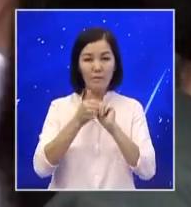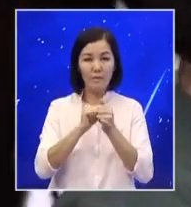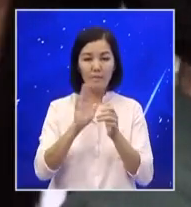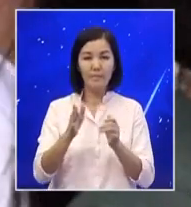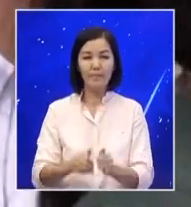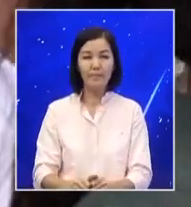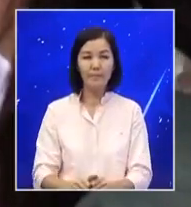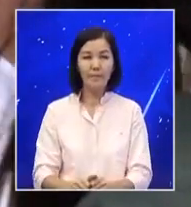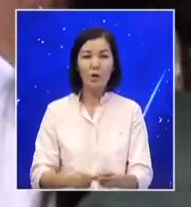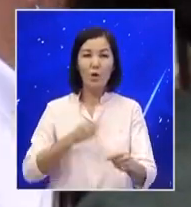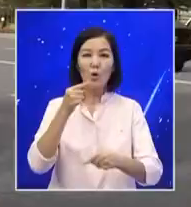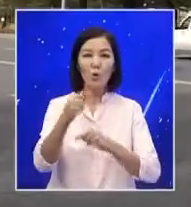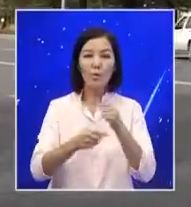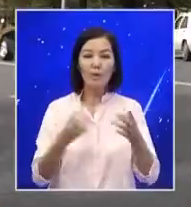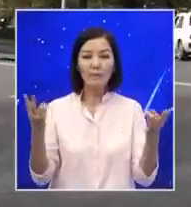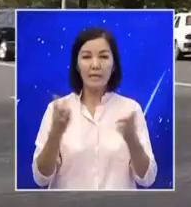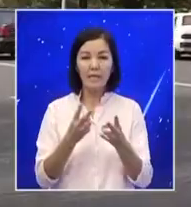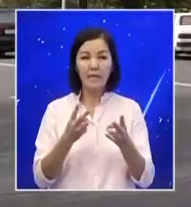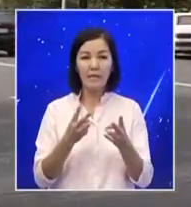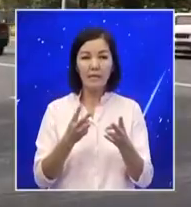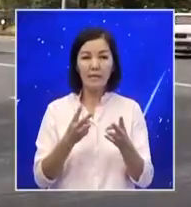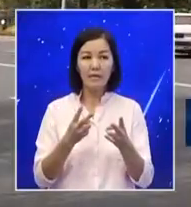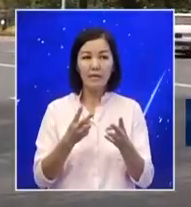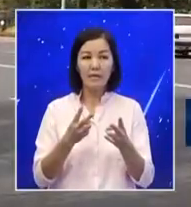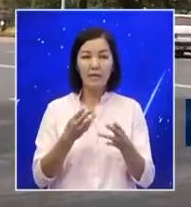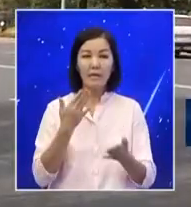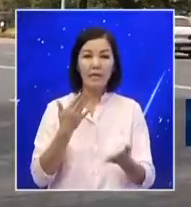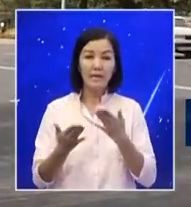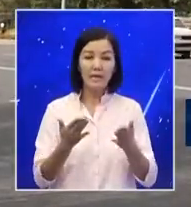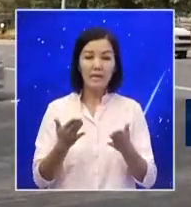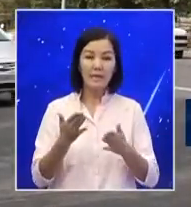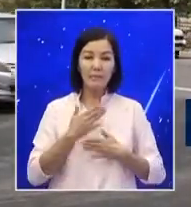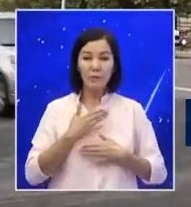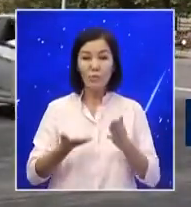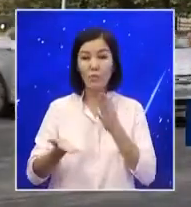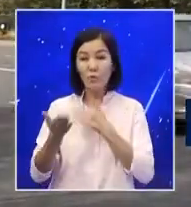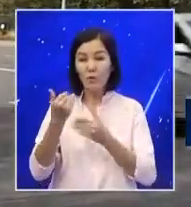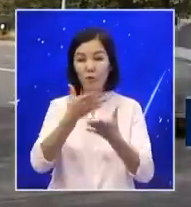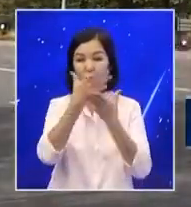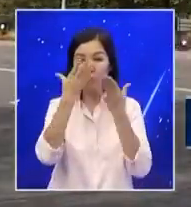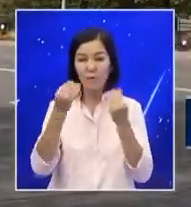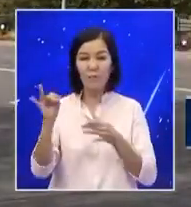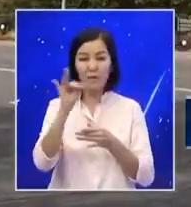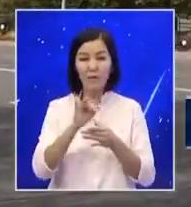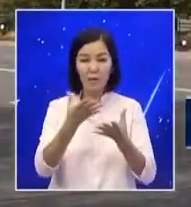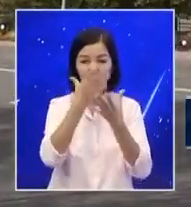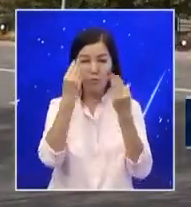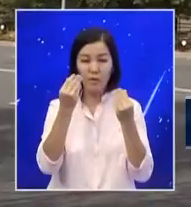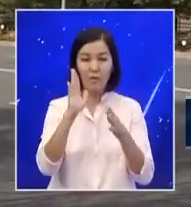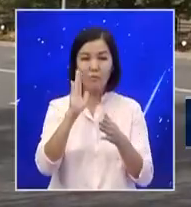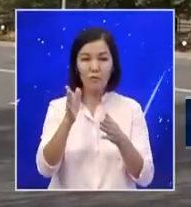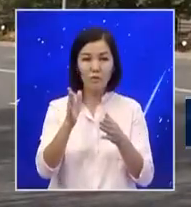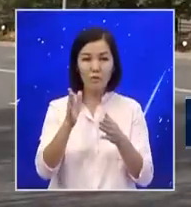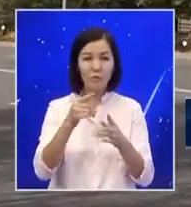ұрпағымызға керек дүние, ол тәрбиелік мәні бар. Егер де біз өткен ұрпақты ұмытатын болсақ, тарихымызды ұмытатын болсақ, онда қандай